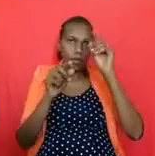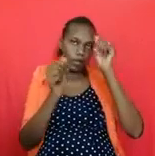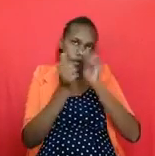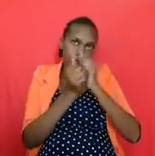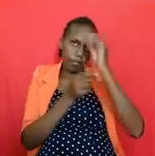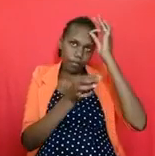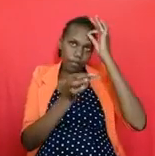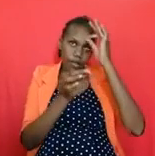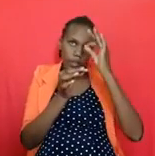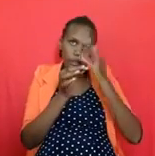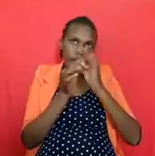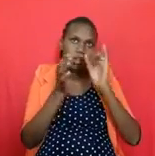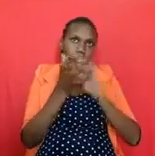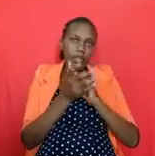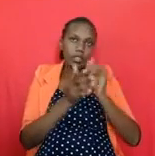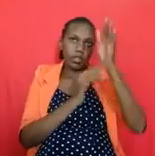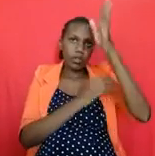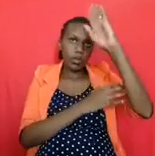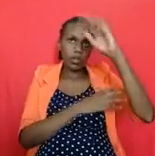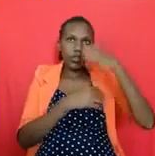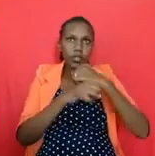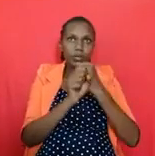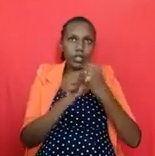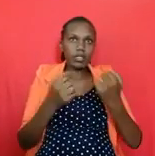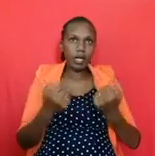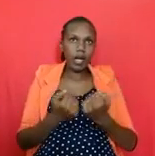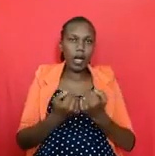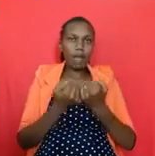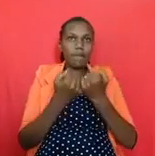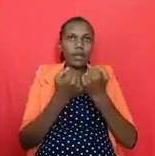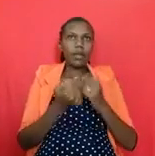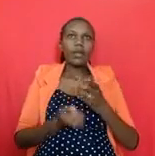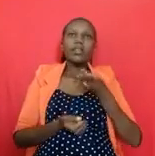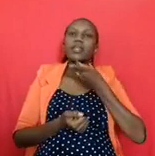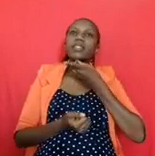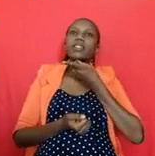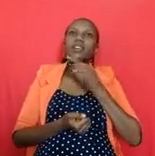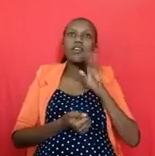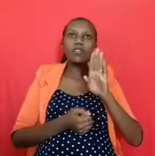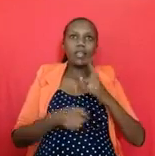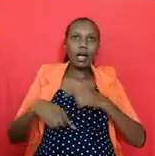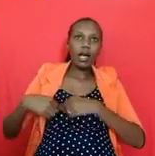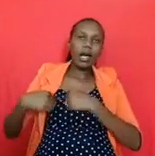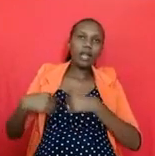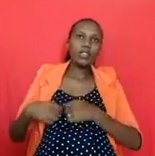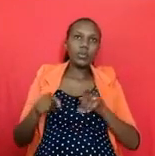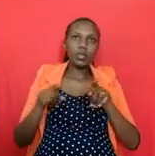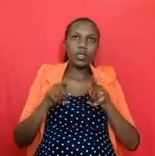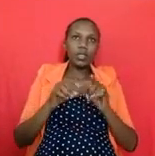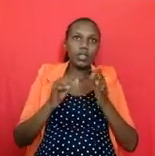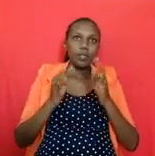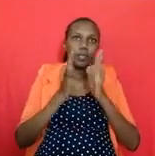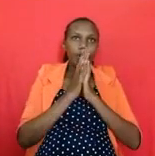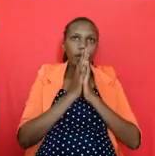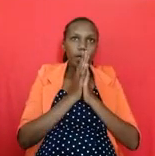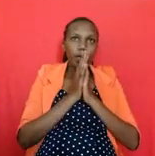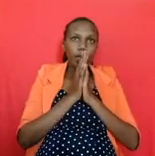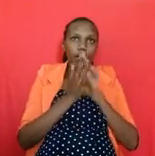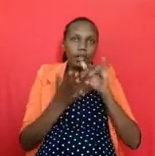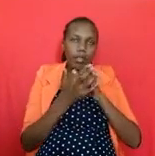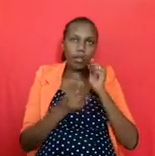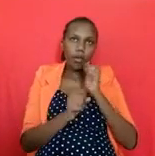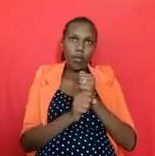wĩtĩkio atĩ Ngai witũ nĩ ũkũhingĩria ndungata yaku merirĩria make nĩ twaciamũra rĩu nĩgetha irute wĩra